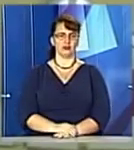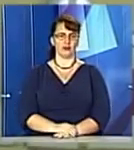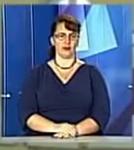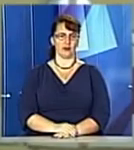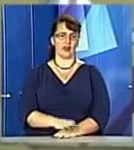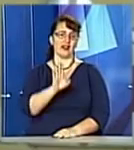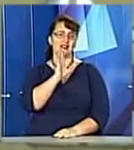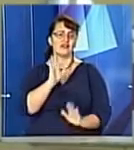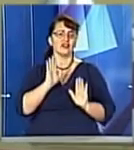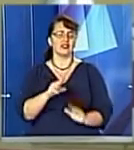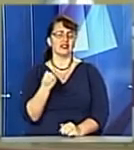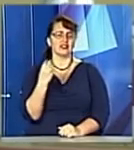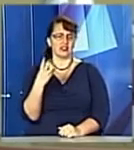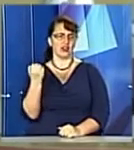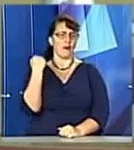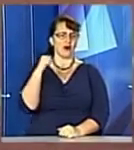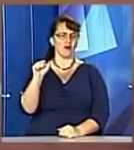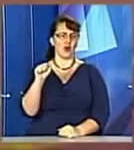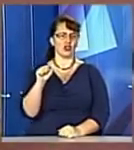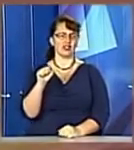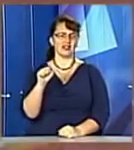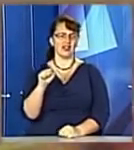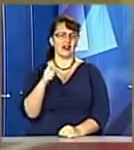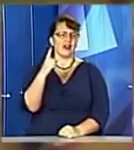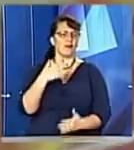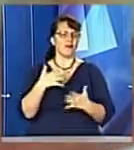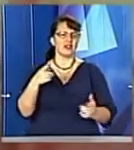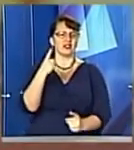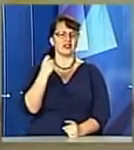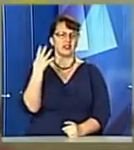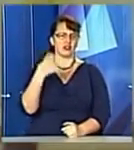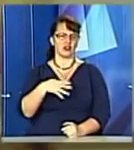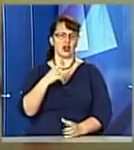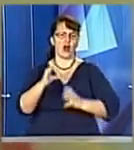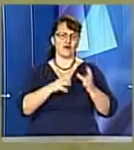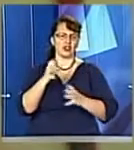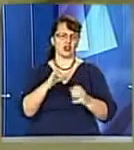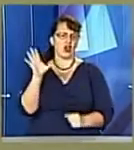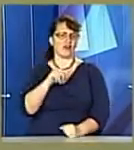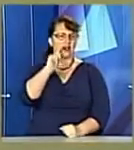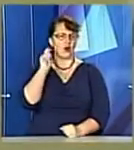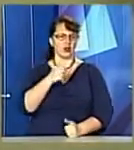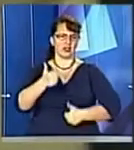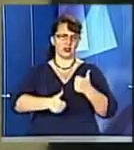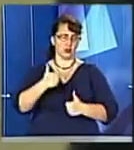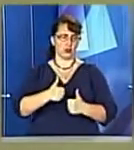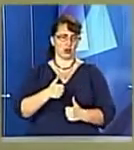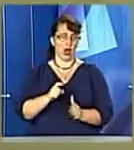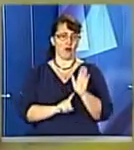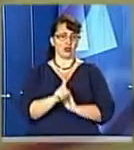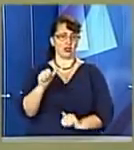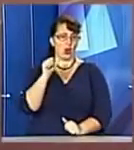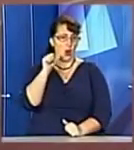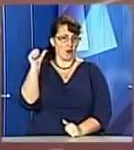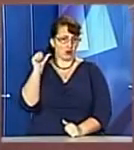лише 13, вона переможниця та призер понад 140 міжнародних та всеукраїнських турнірів. А від минулого року є членом